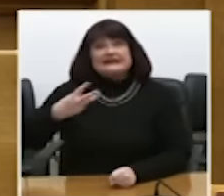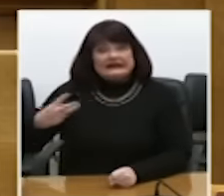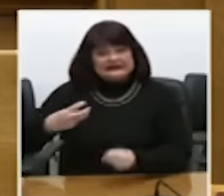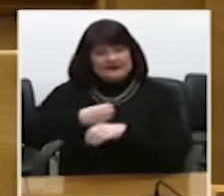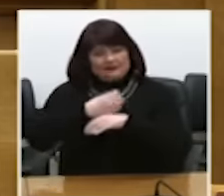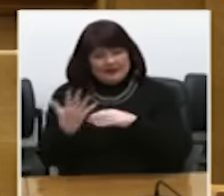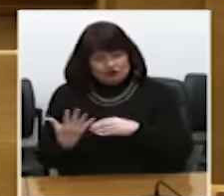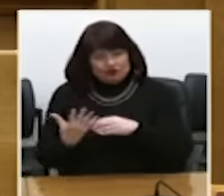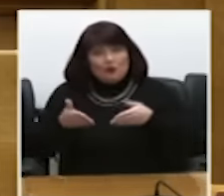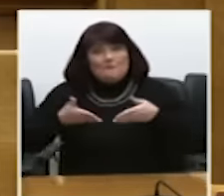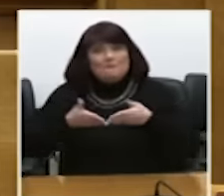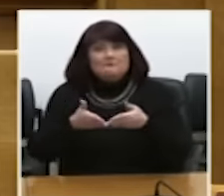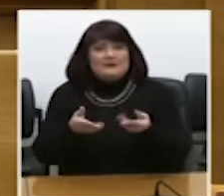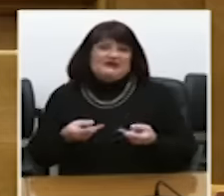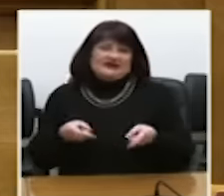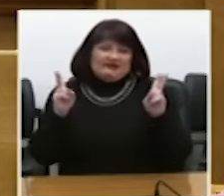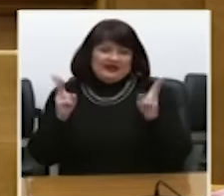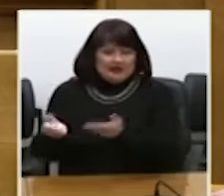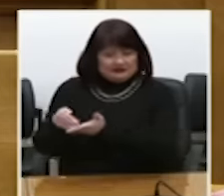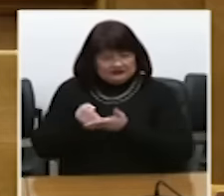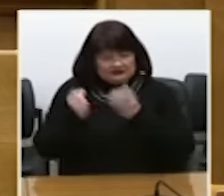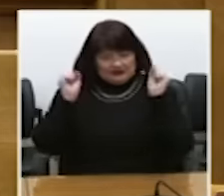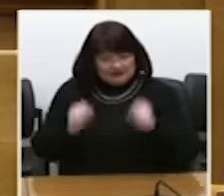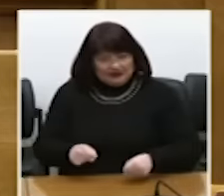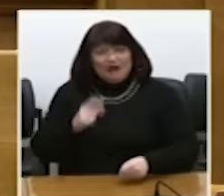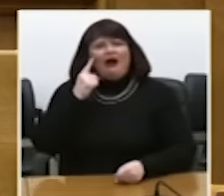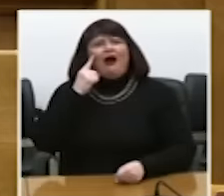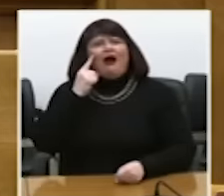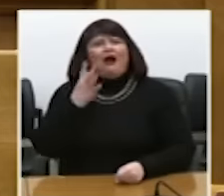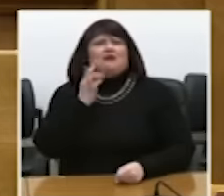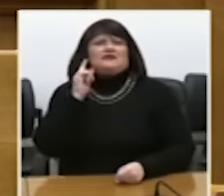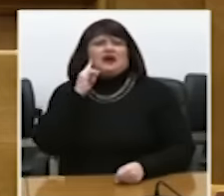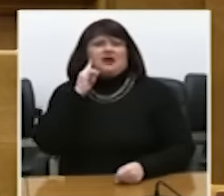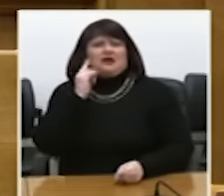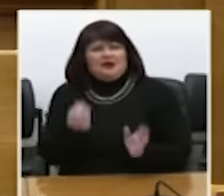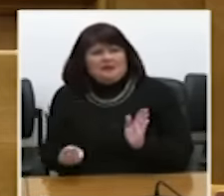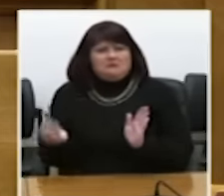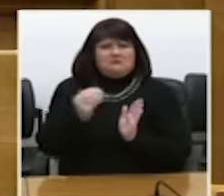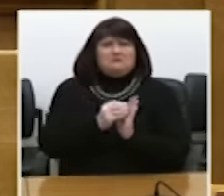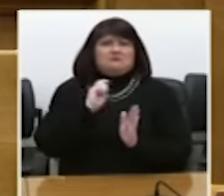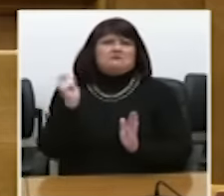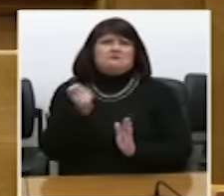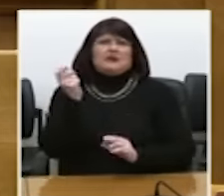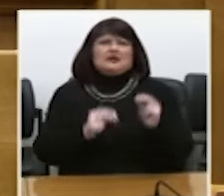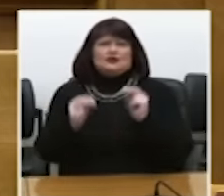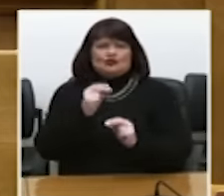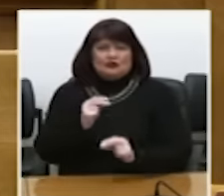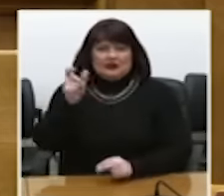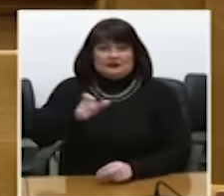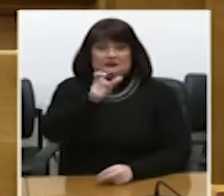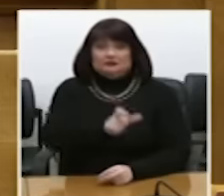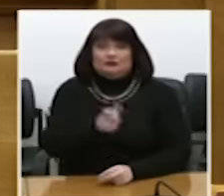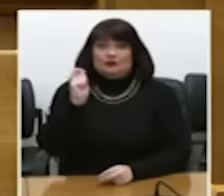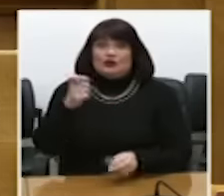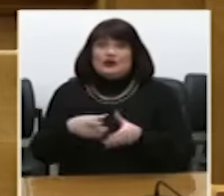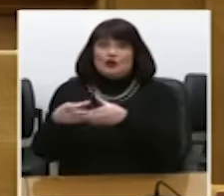η Πλεύση, και είπατε να το τερματίσετε. Η ευθύνη των συγκεκριμένων κομμάτων είναι τεράστια, δεν το